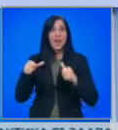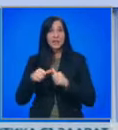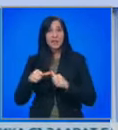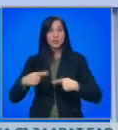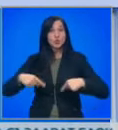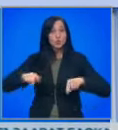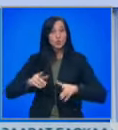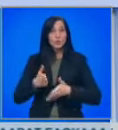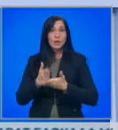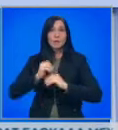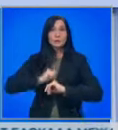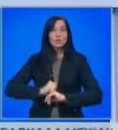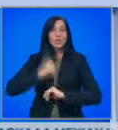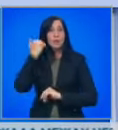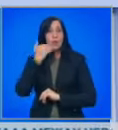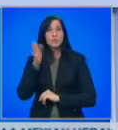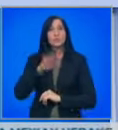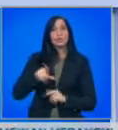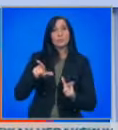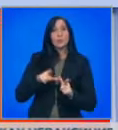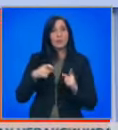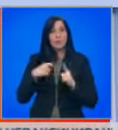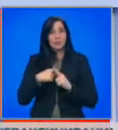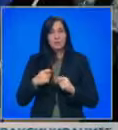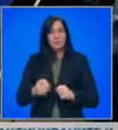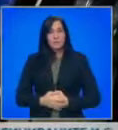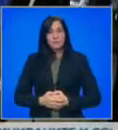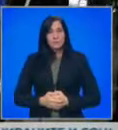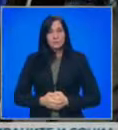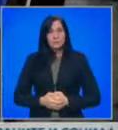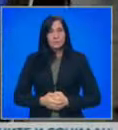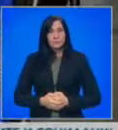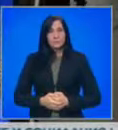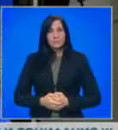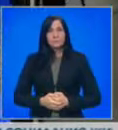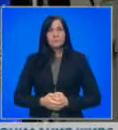с подкрепата на община Добрич, още от Милена Кирова.